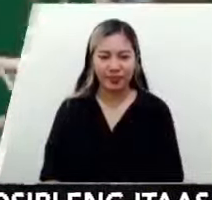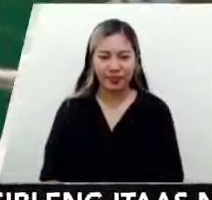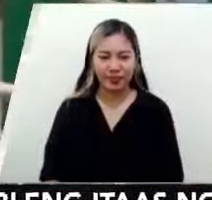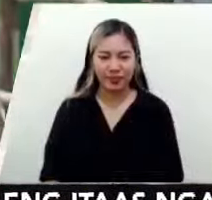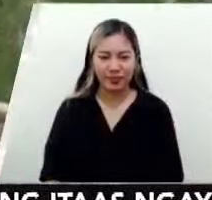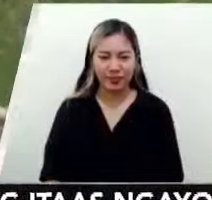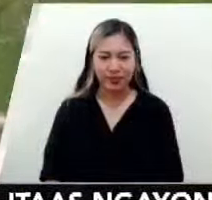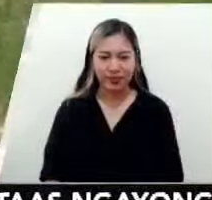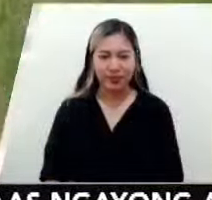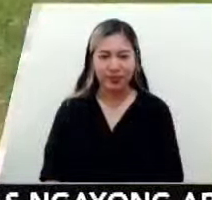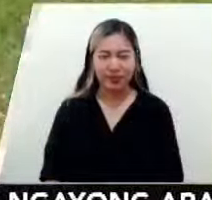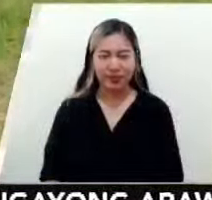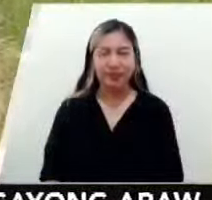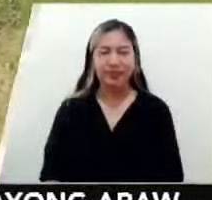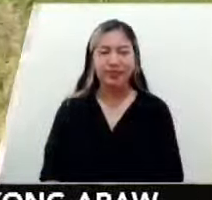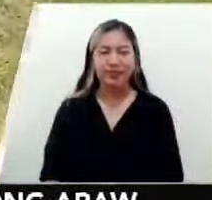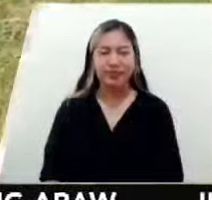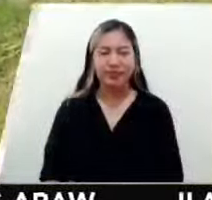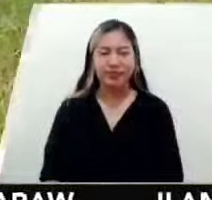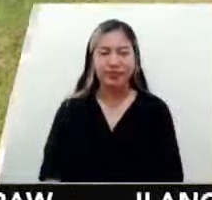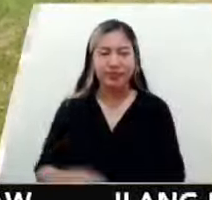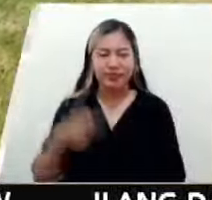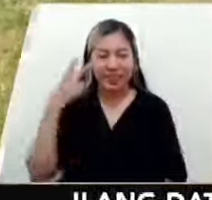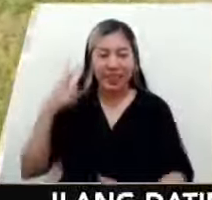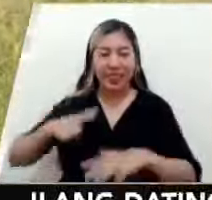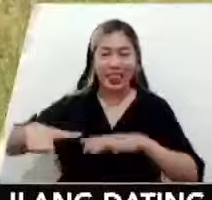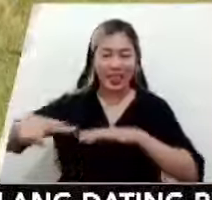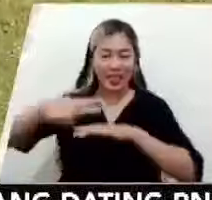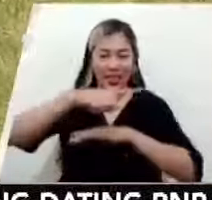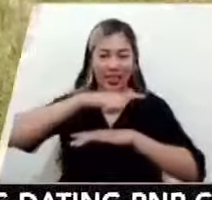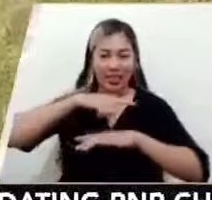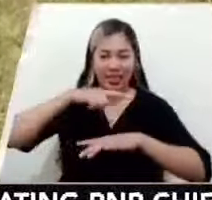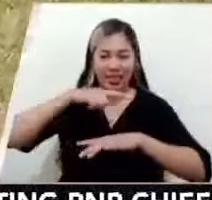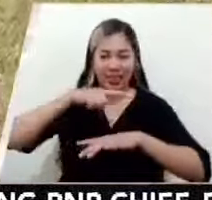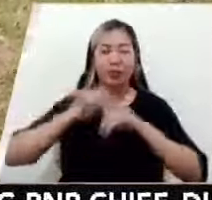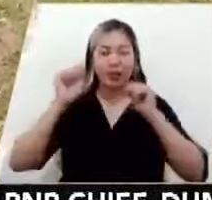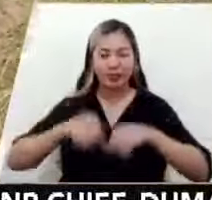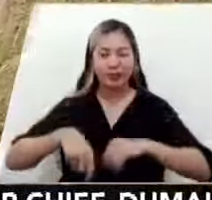Isang lawa sa gitna ng bulkan? Pwedeng paliguan?